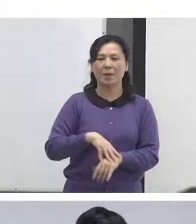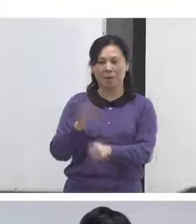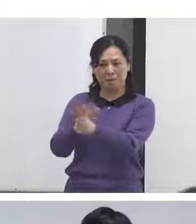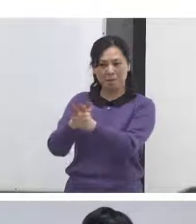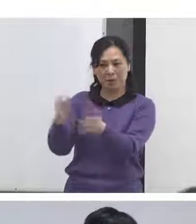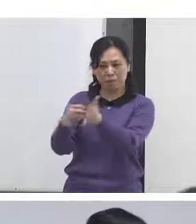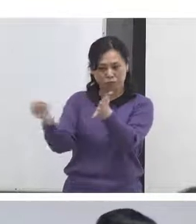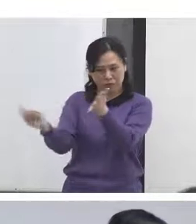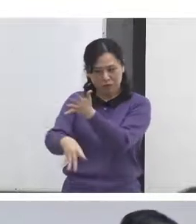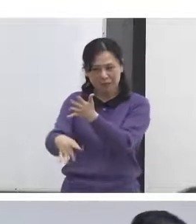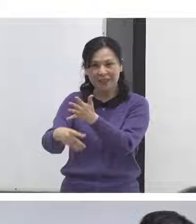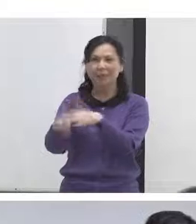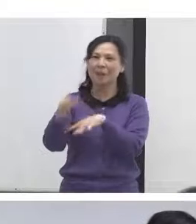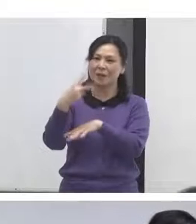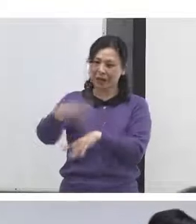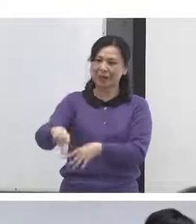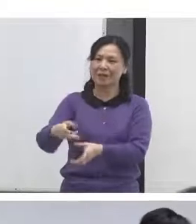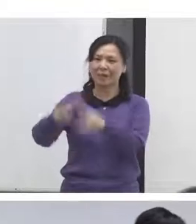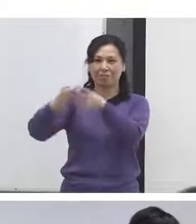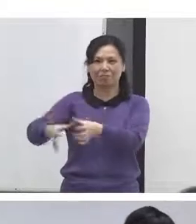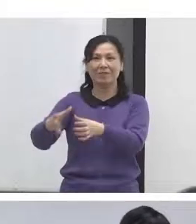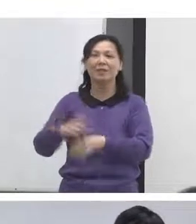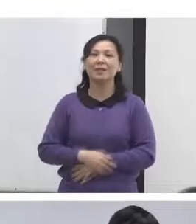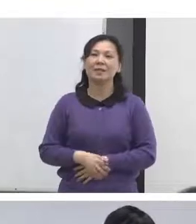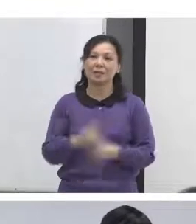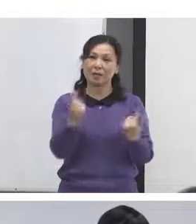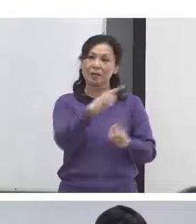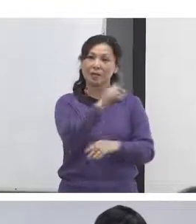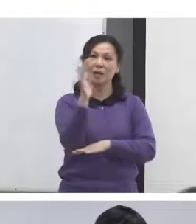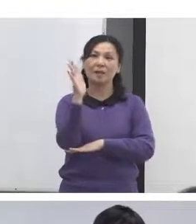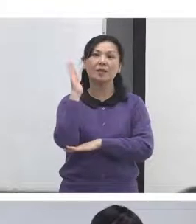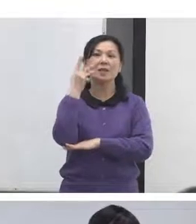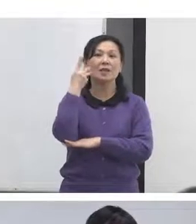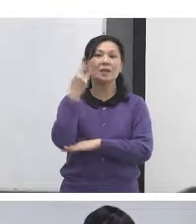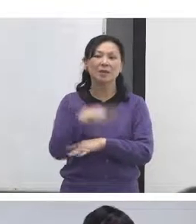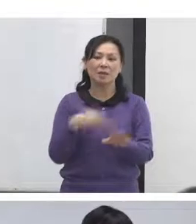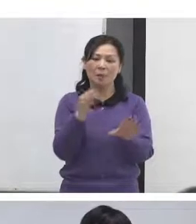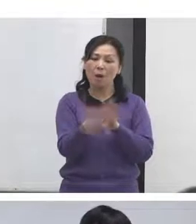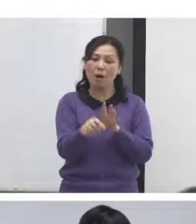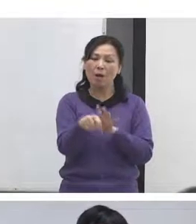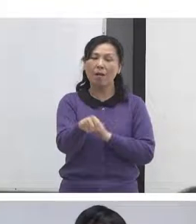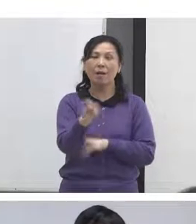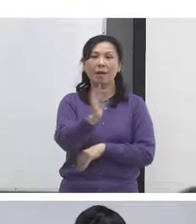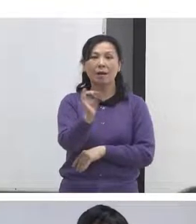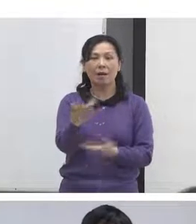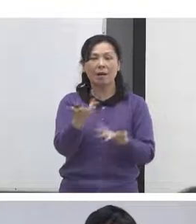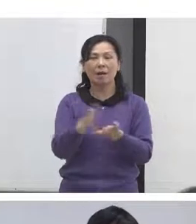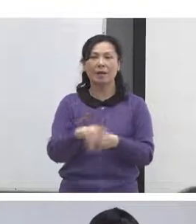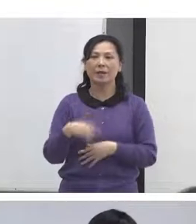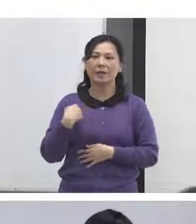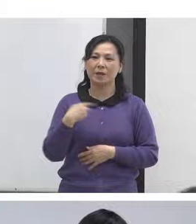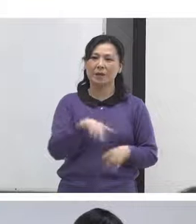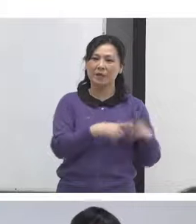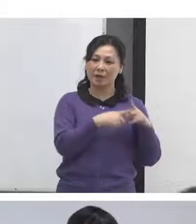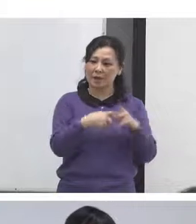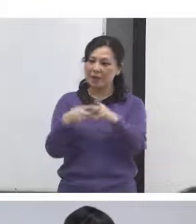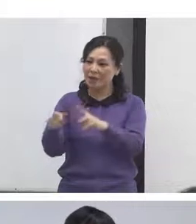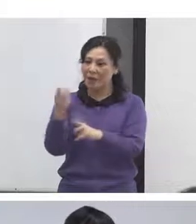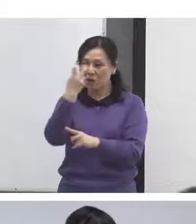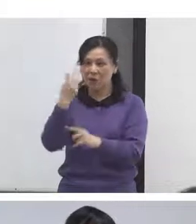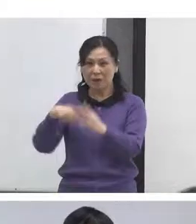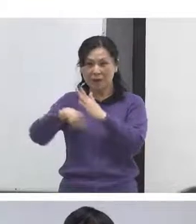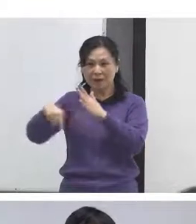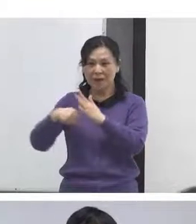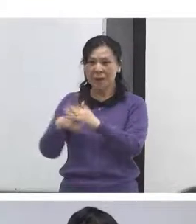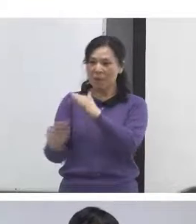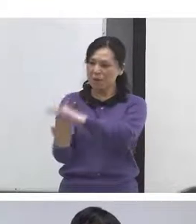重做一块。例如说以开放政治现金这个为例，就是以前政治现金是必须人亲自跑去监察院里面，然后你只能印